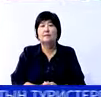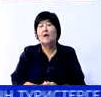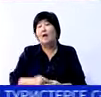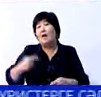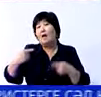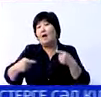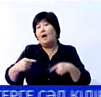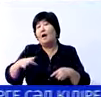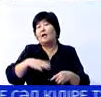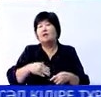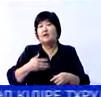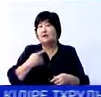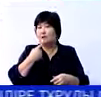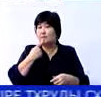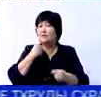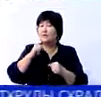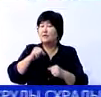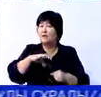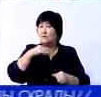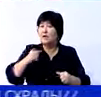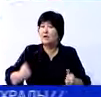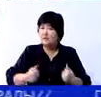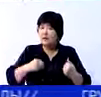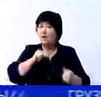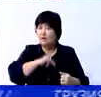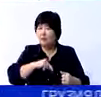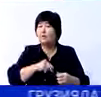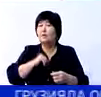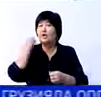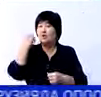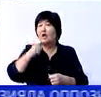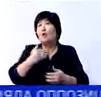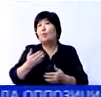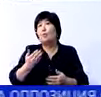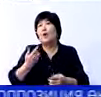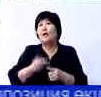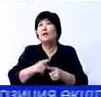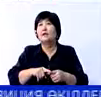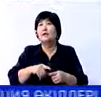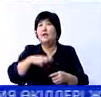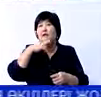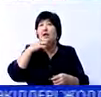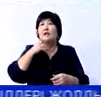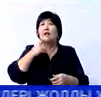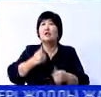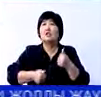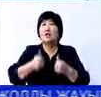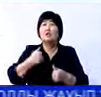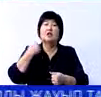Қарсыластарым оңай жеңген жоқ. Қаншама еңбекпен жеңдім. Бұған дейін талай жарыстарда чемпион